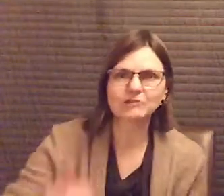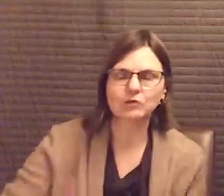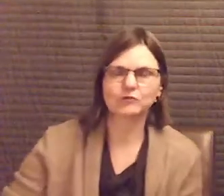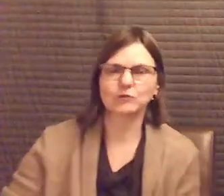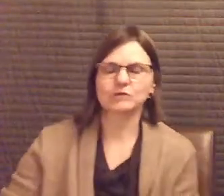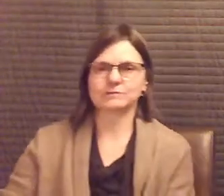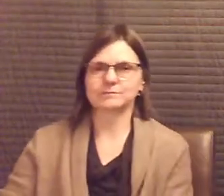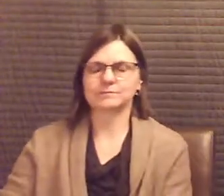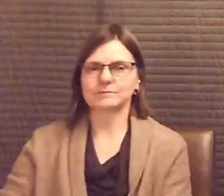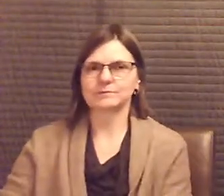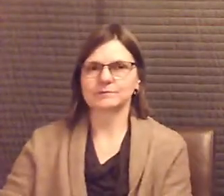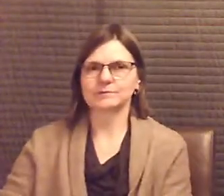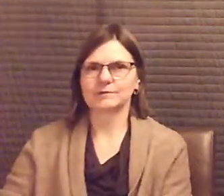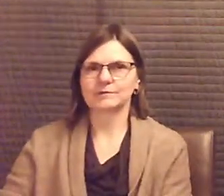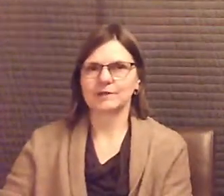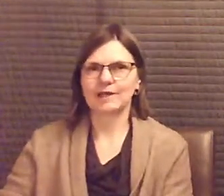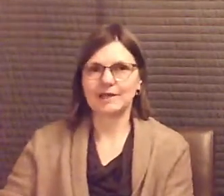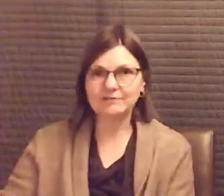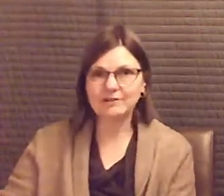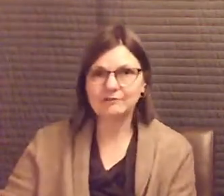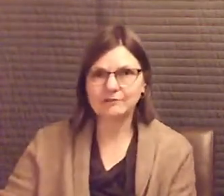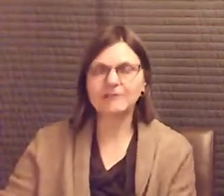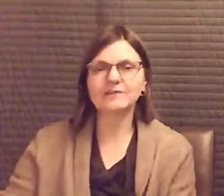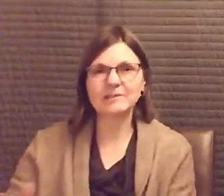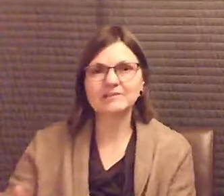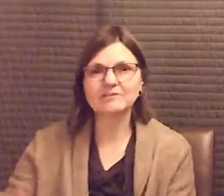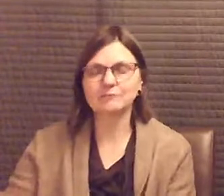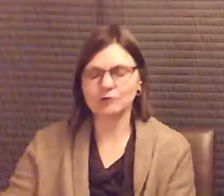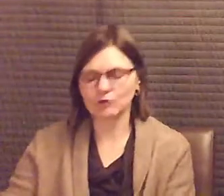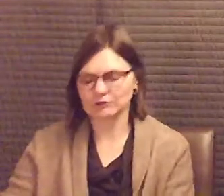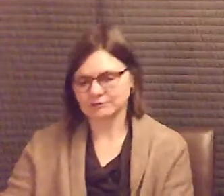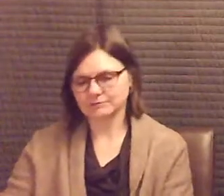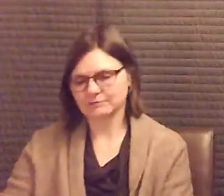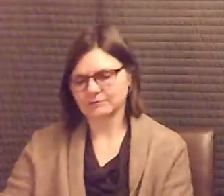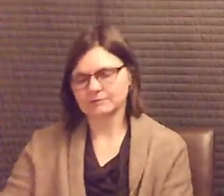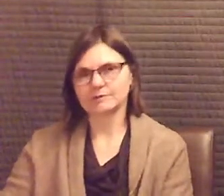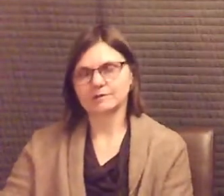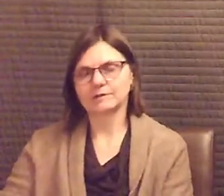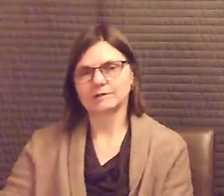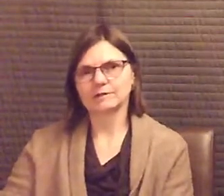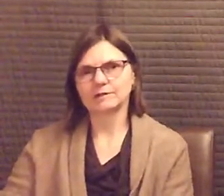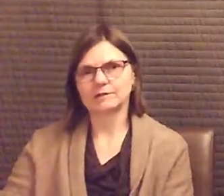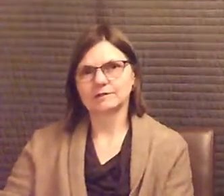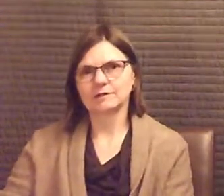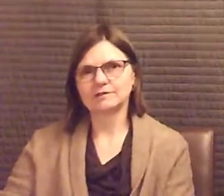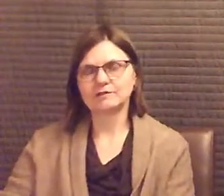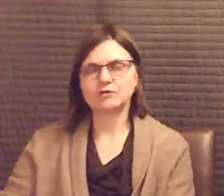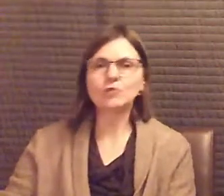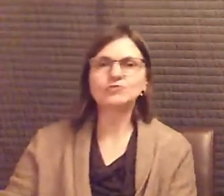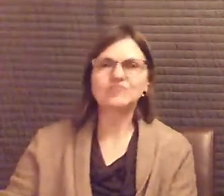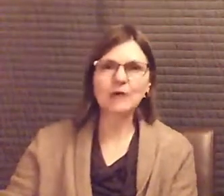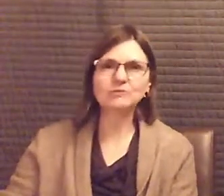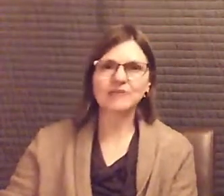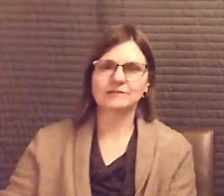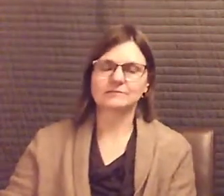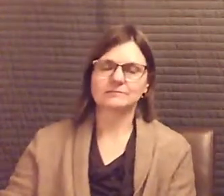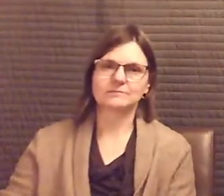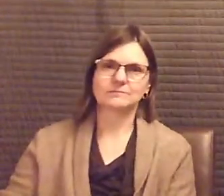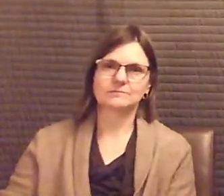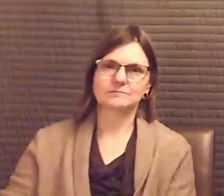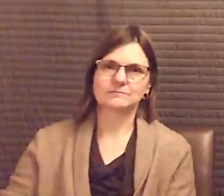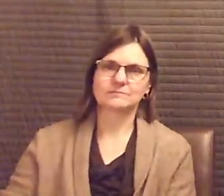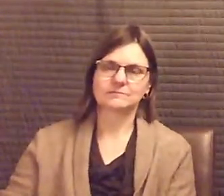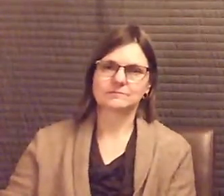te doen met god woord en toen god wil en de wil voor einde met de wil van god is en veel jongens het is ontrouw zijn